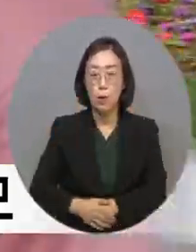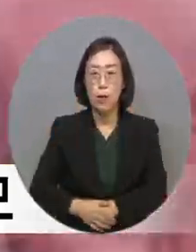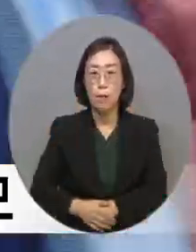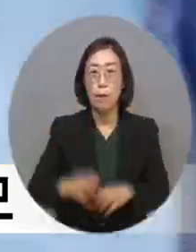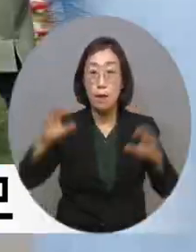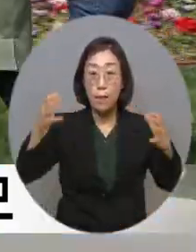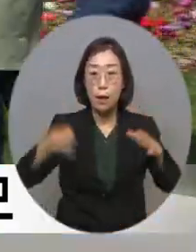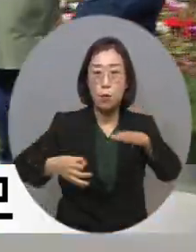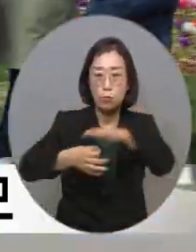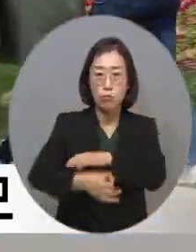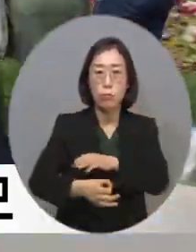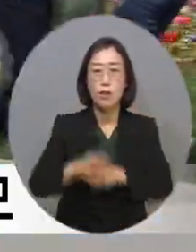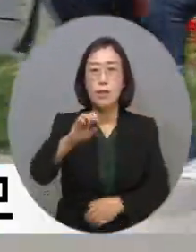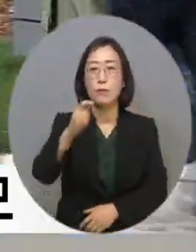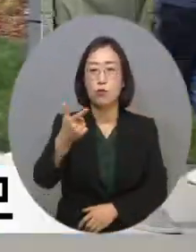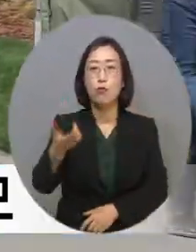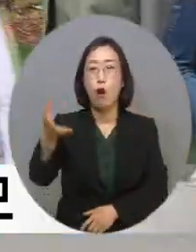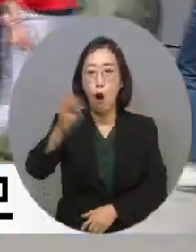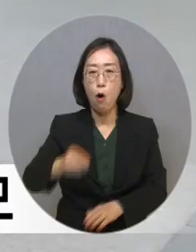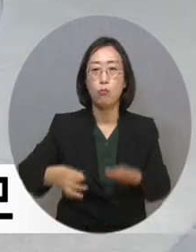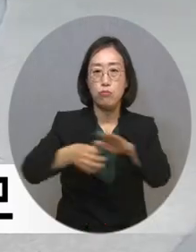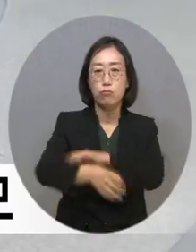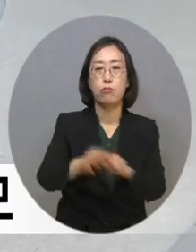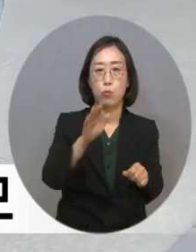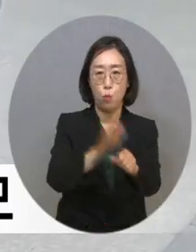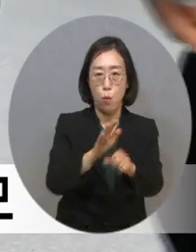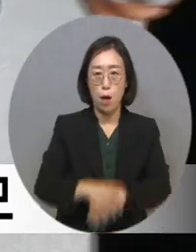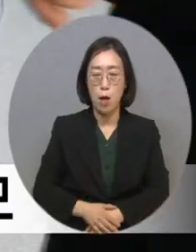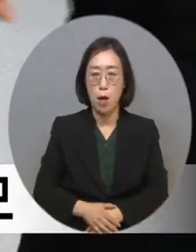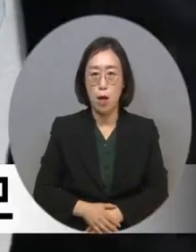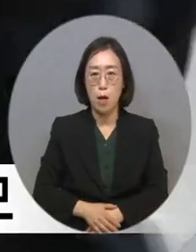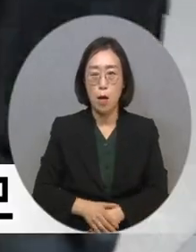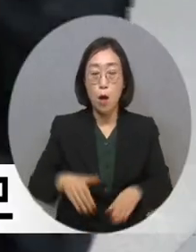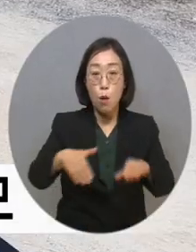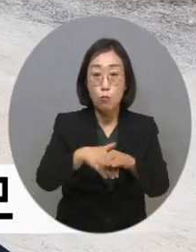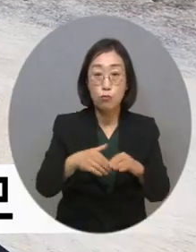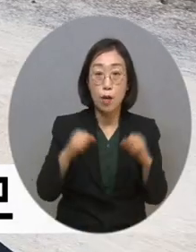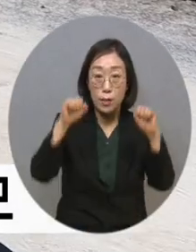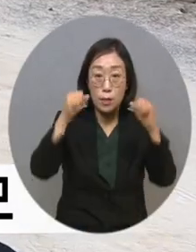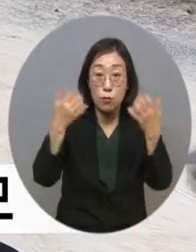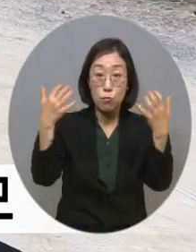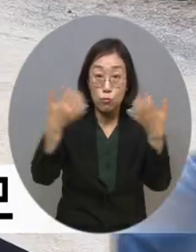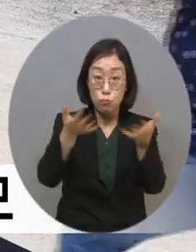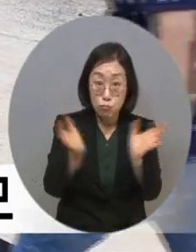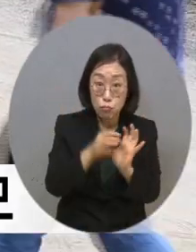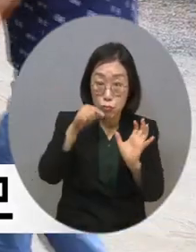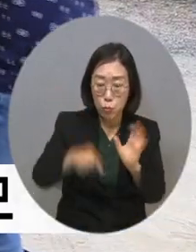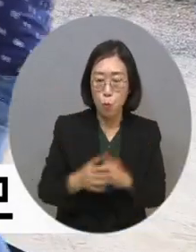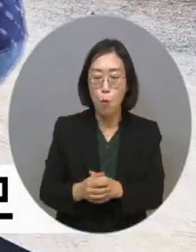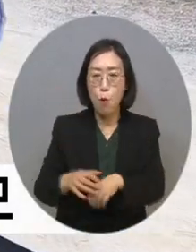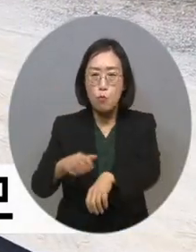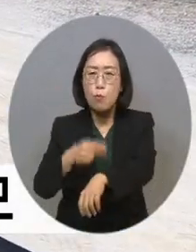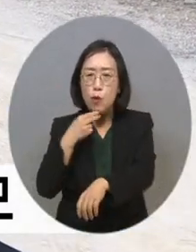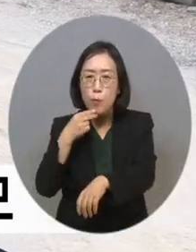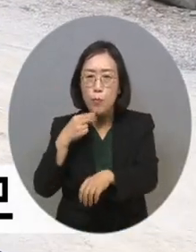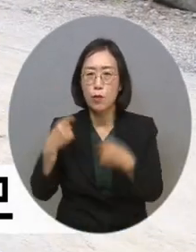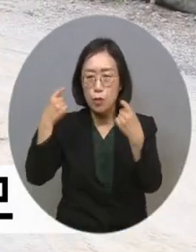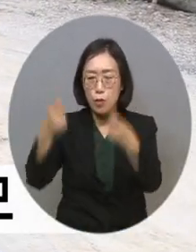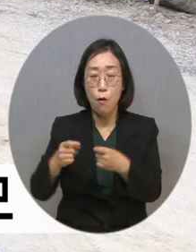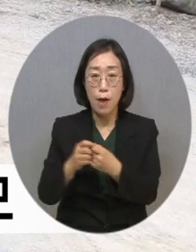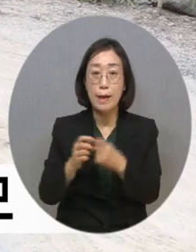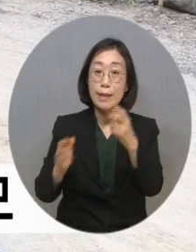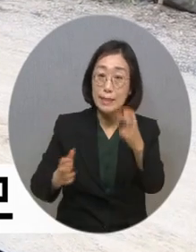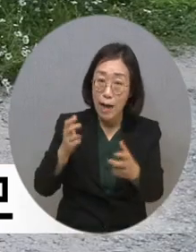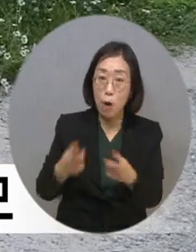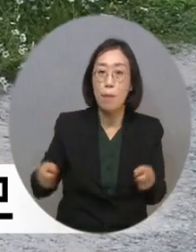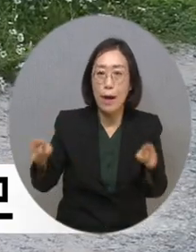40억 원을 지원합니다 입니다 문체부와 지자체는 권역내 관광기반 시설 개선 무장의 여행 상품 개발 등의 사업을